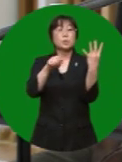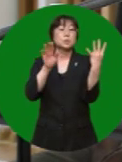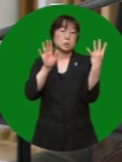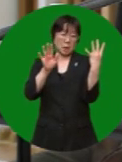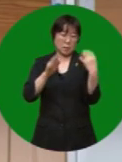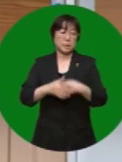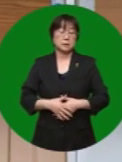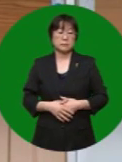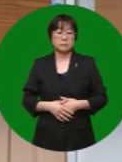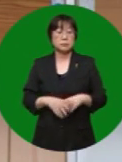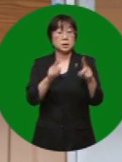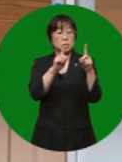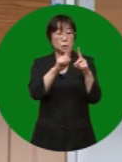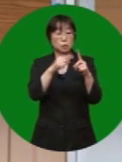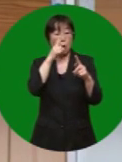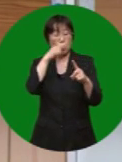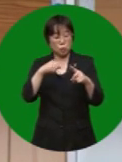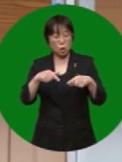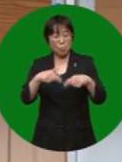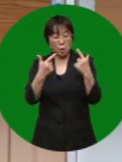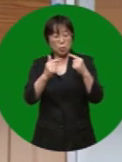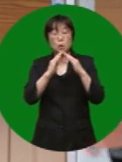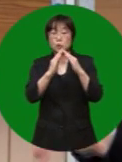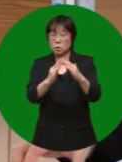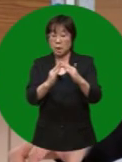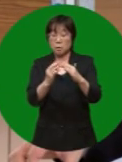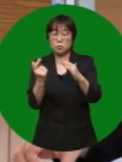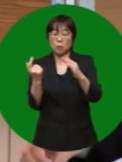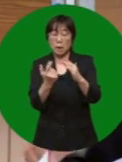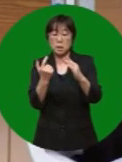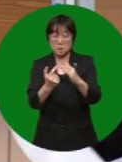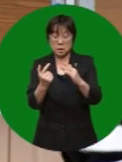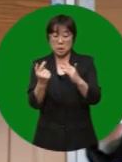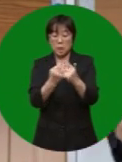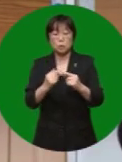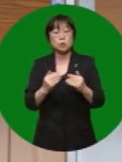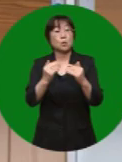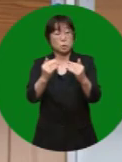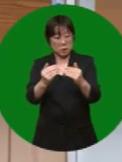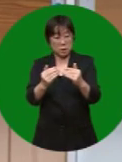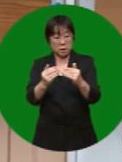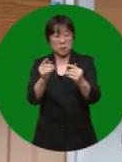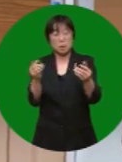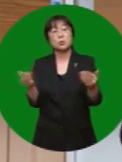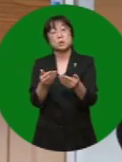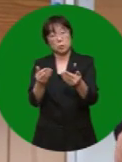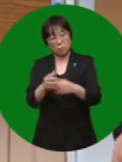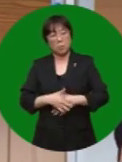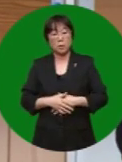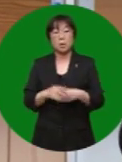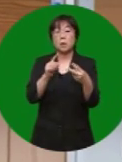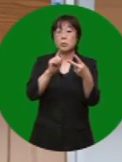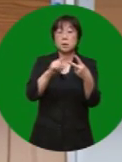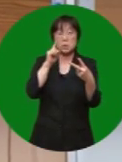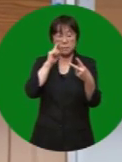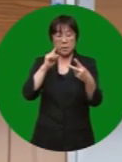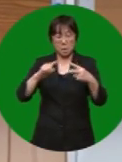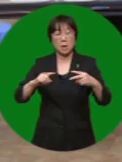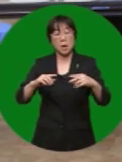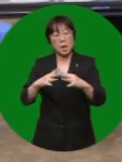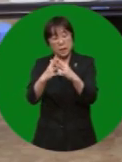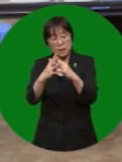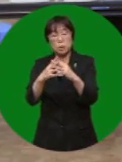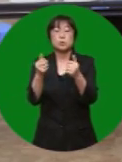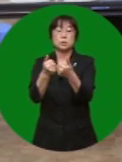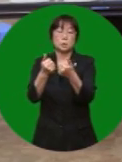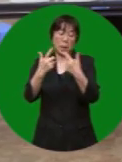まして、1つは古い木造住宅の耐震化の促進に向けた事業だったり、あと建築相談というのを